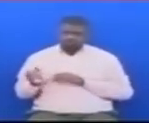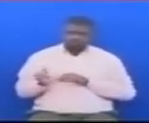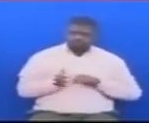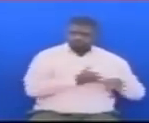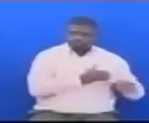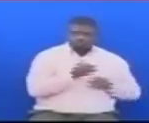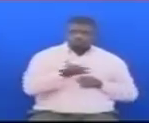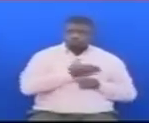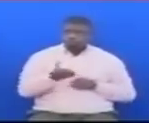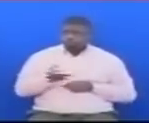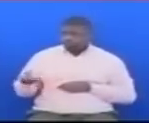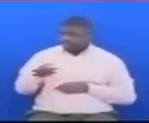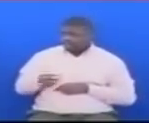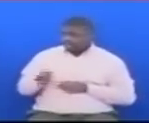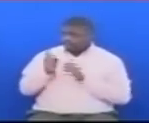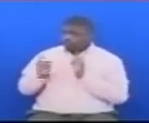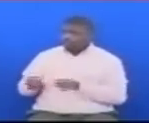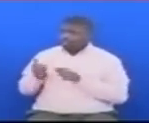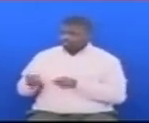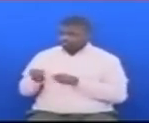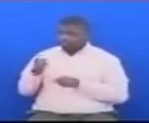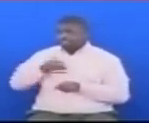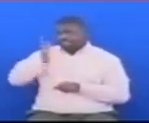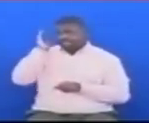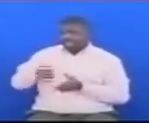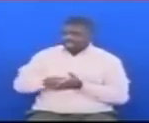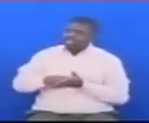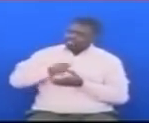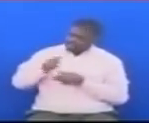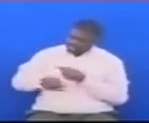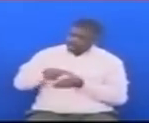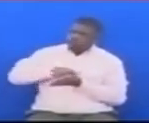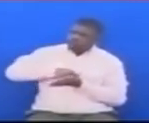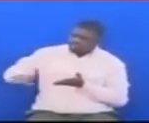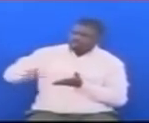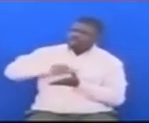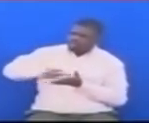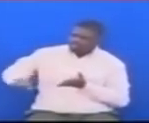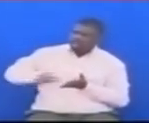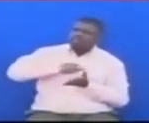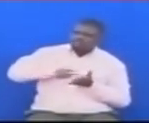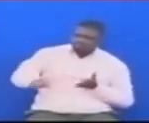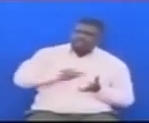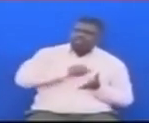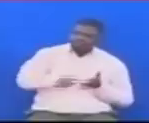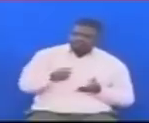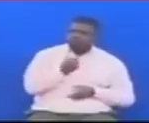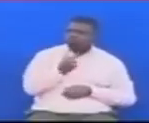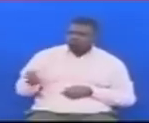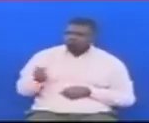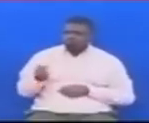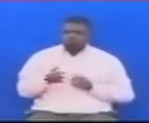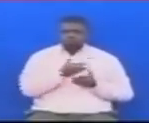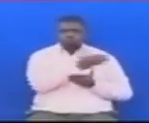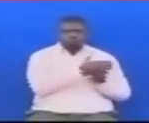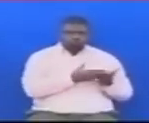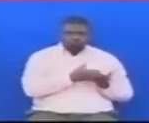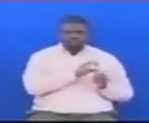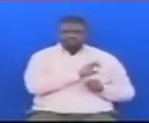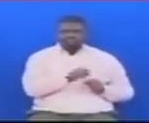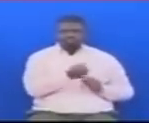walimu, serikali imeendelea kulipa madai hayo ya usio mishahara na likizo, ambapo kwa kipindi cha Juni hadi Oktoba